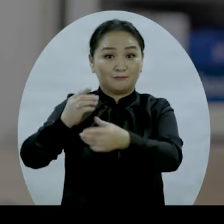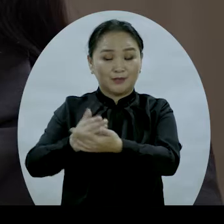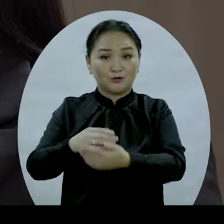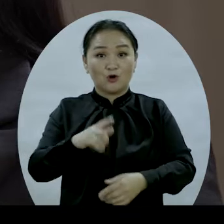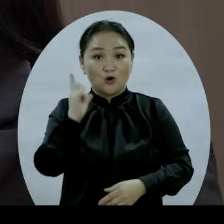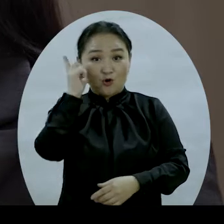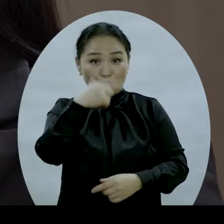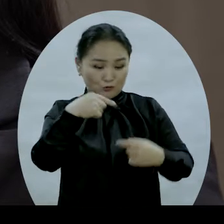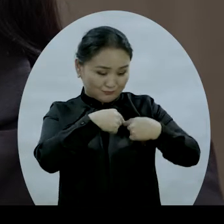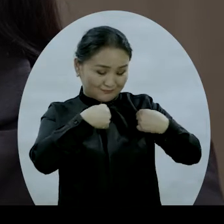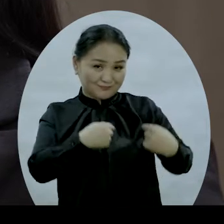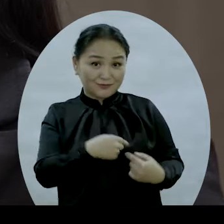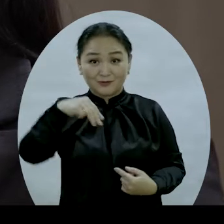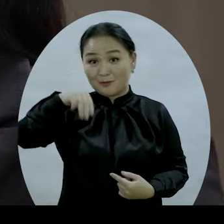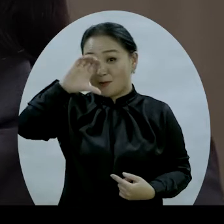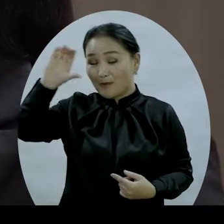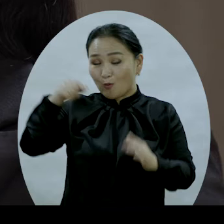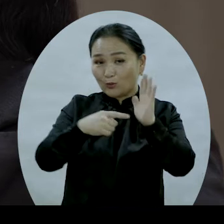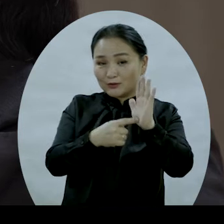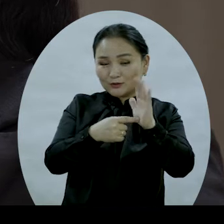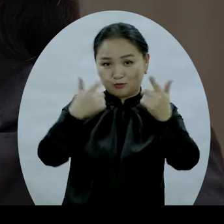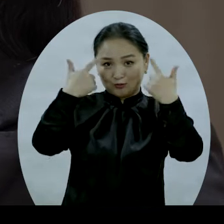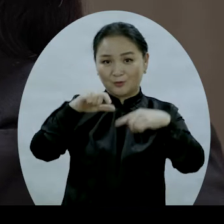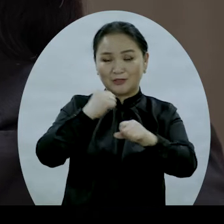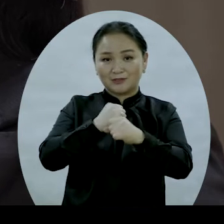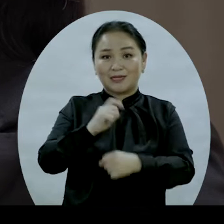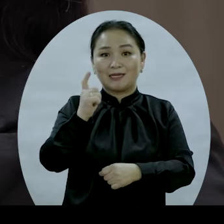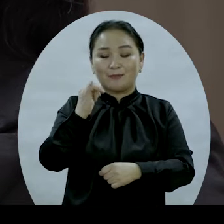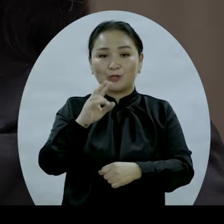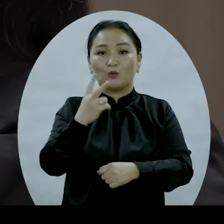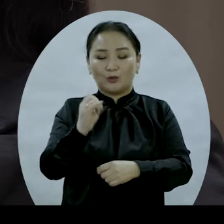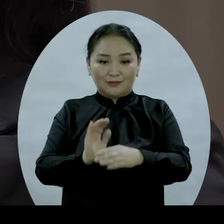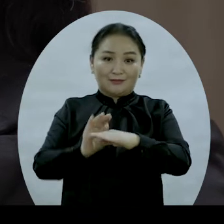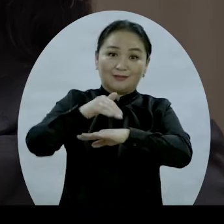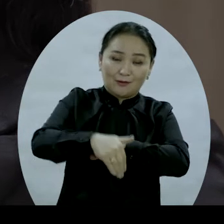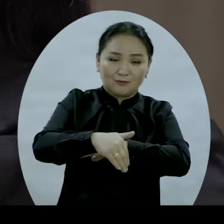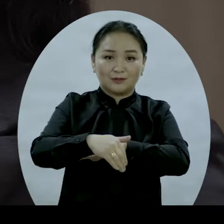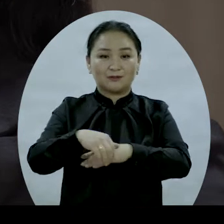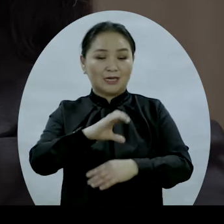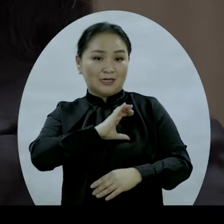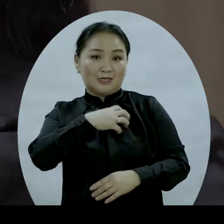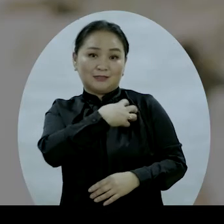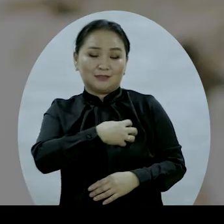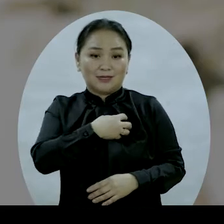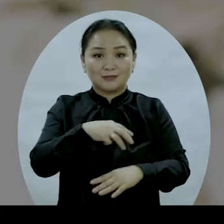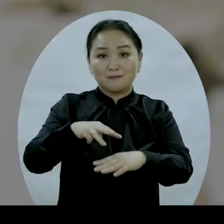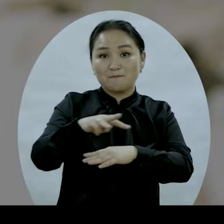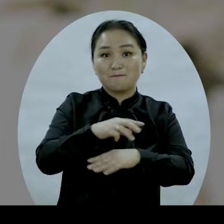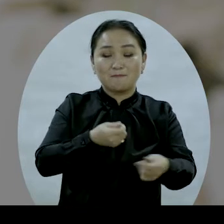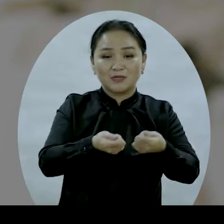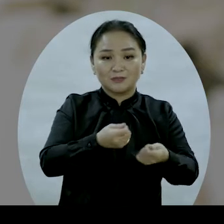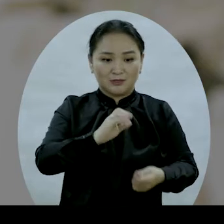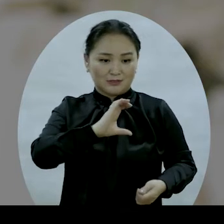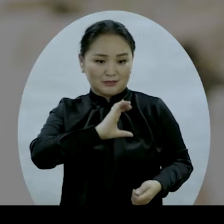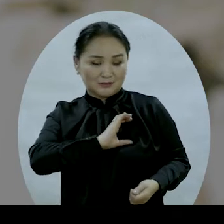нэмэгцэн. Хөөрхөн зүрх төрийн бус байгууллагаас зохион байгуулагдсан хямралын үеийг даван туулах, стресс менежмент, сэтгцийн эрүүл